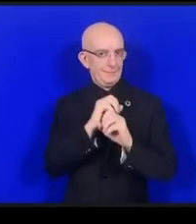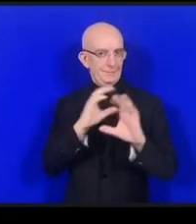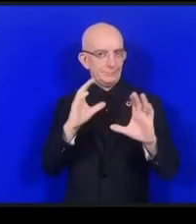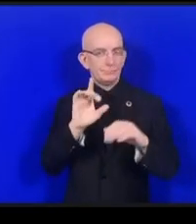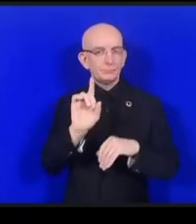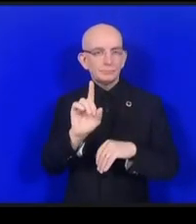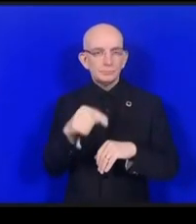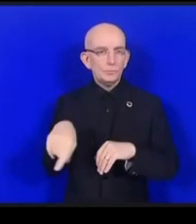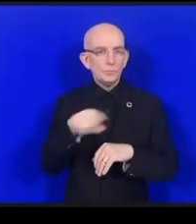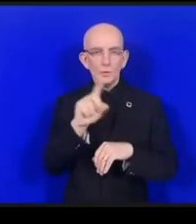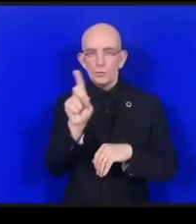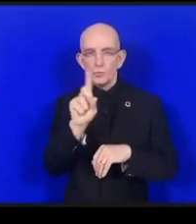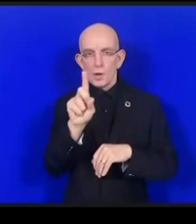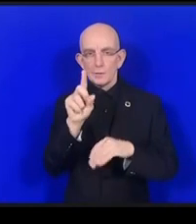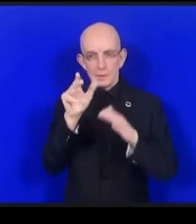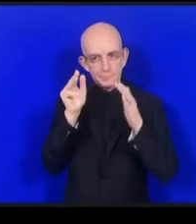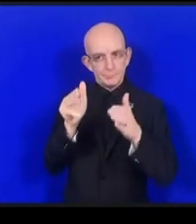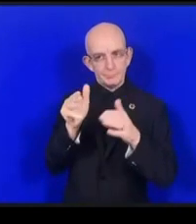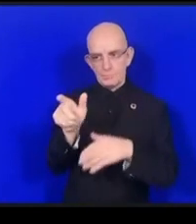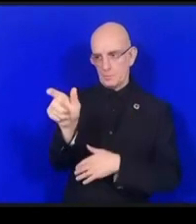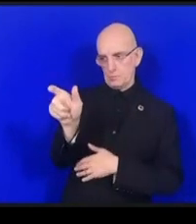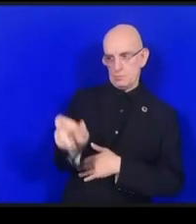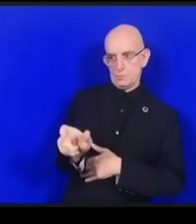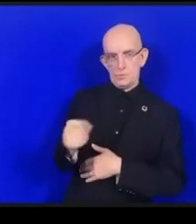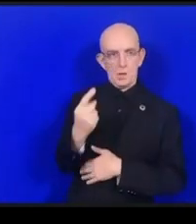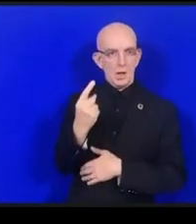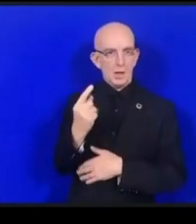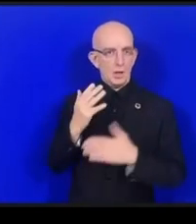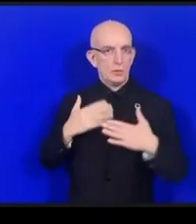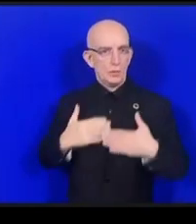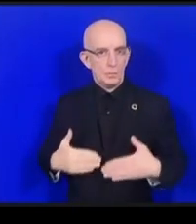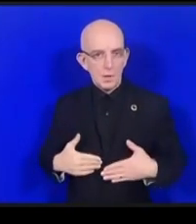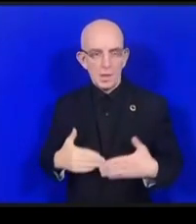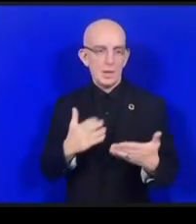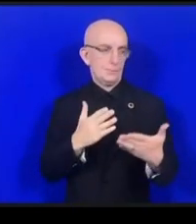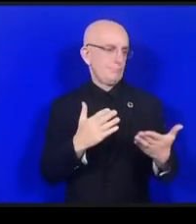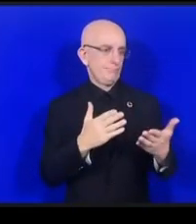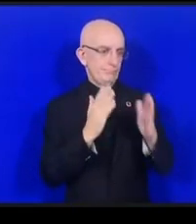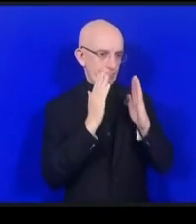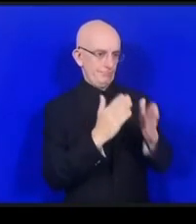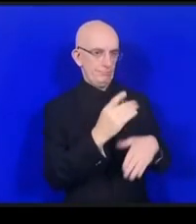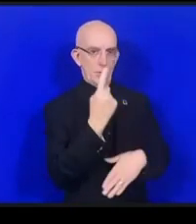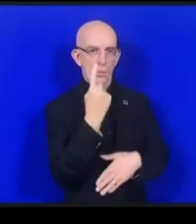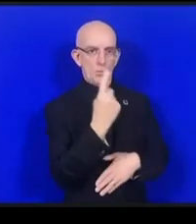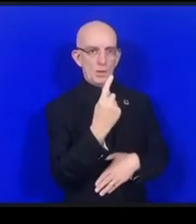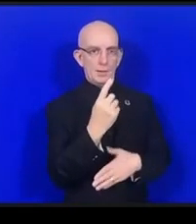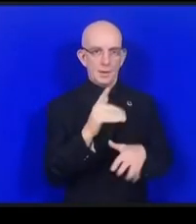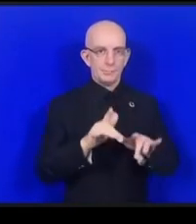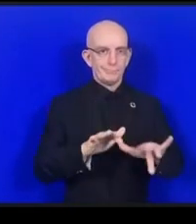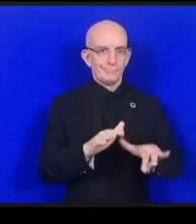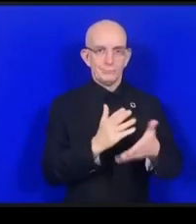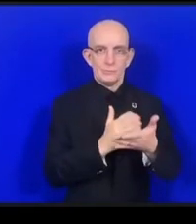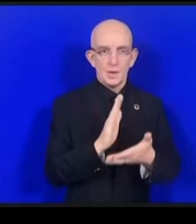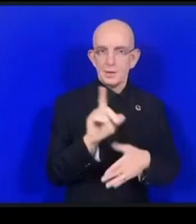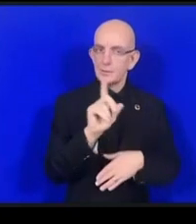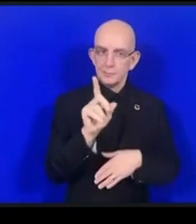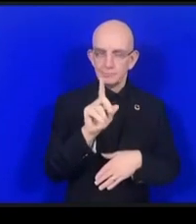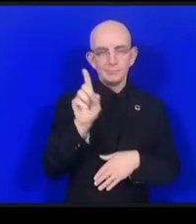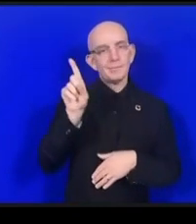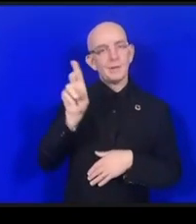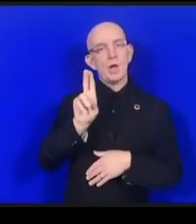а всеобщей декларации прав человека под эгидой ООН Это первое Второе все динамичные